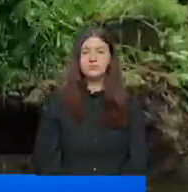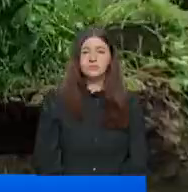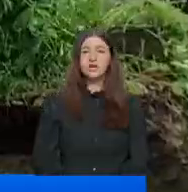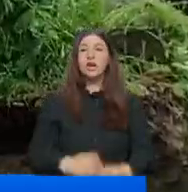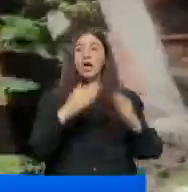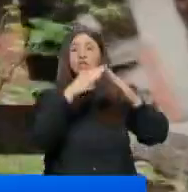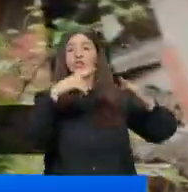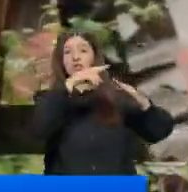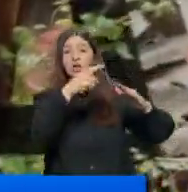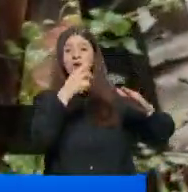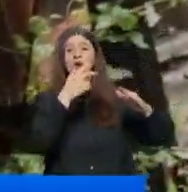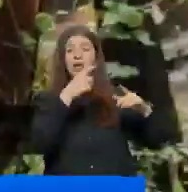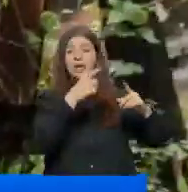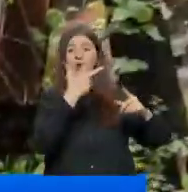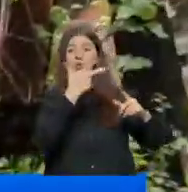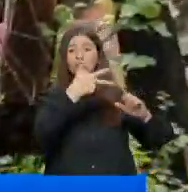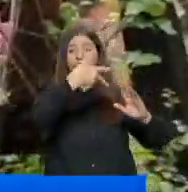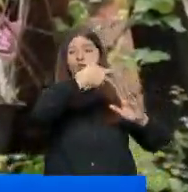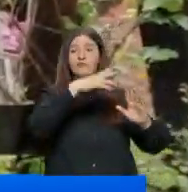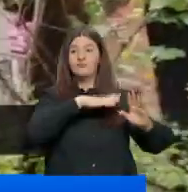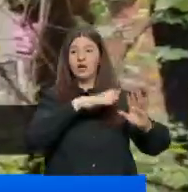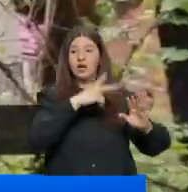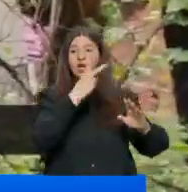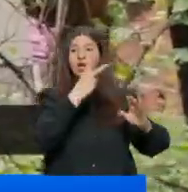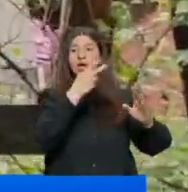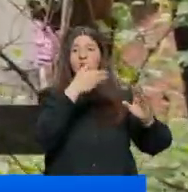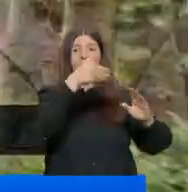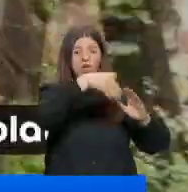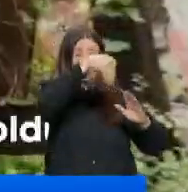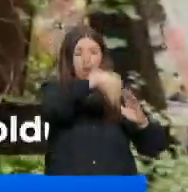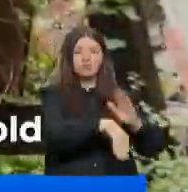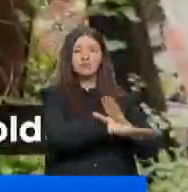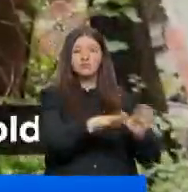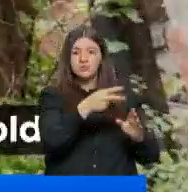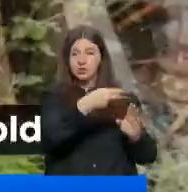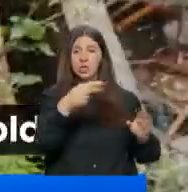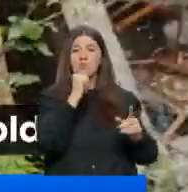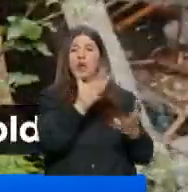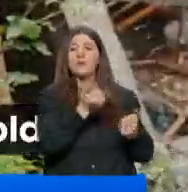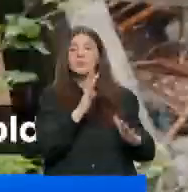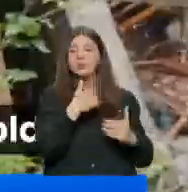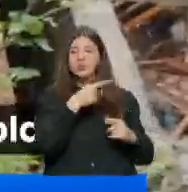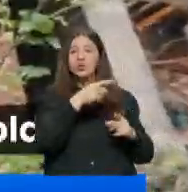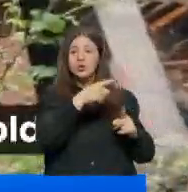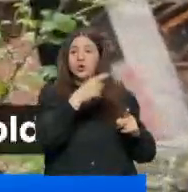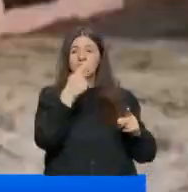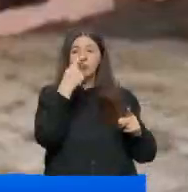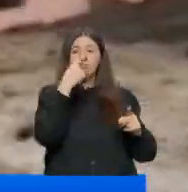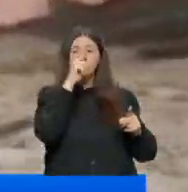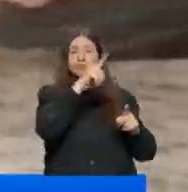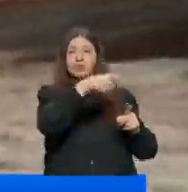Çatı kat binem, üçüncü katla iki kat gömülüyor. Hiçbir şey alamadım. Şu bunun yüzünden yerle bir